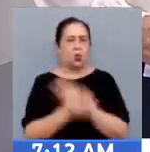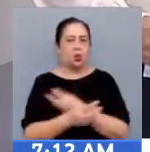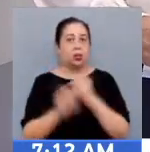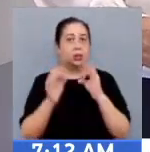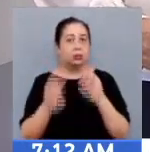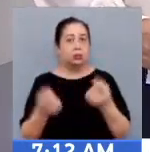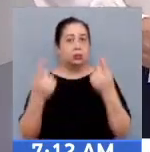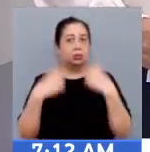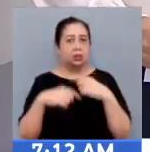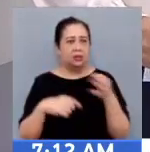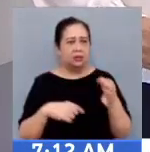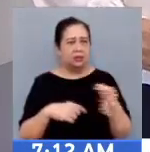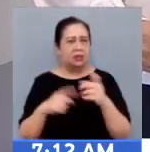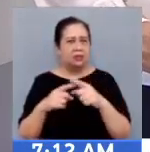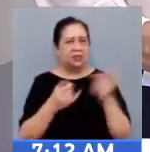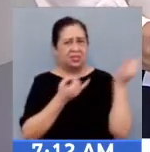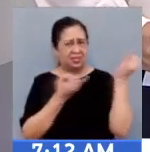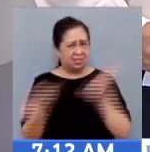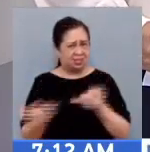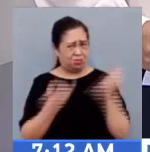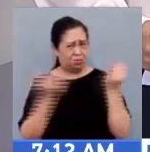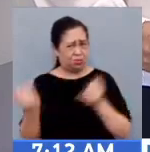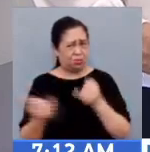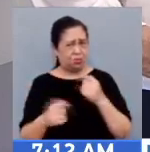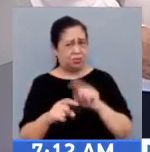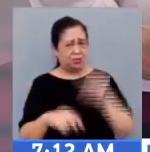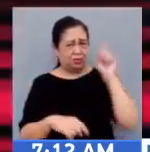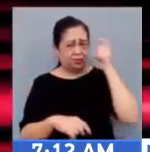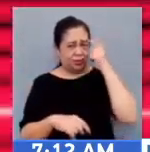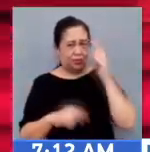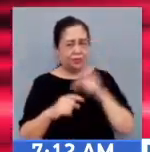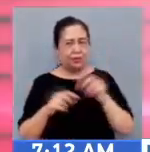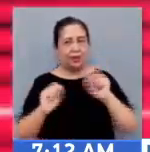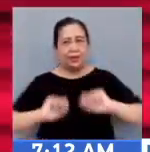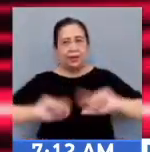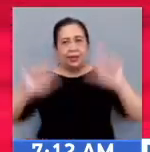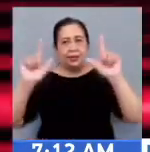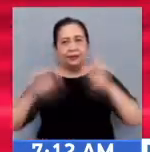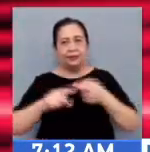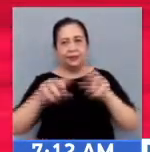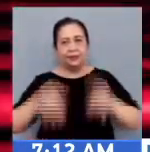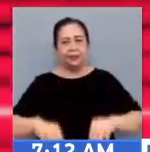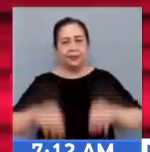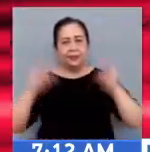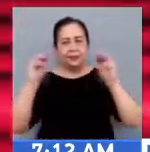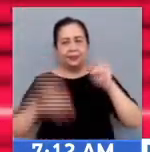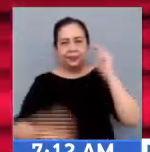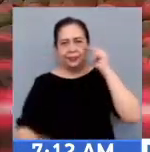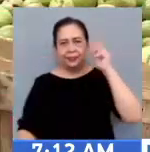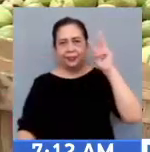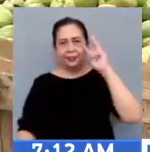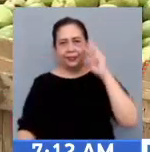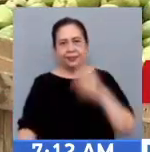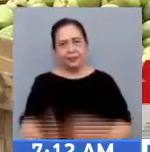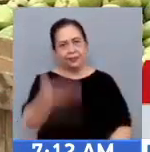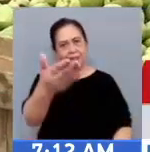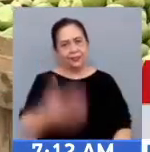isdang inaangkat ng gobyerno. Live mula Malabon, may unang balita si Nico Wahe. Nico!